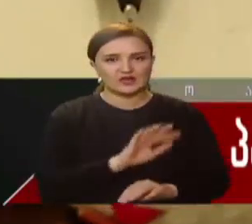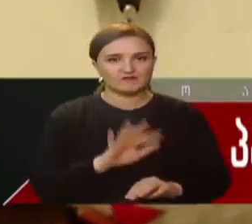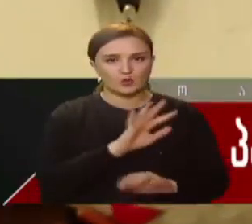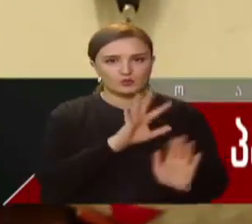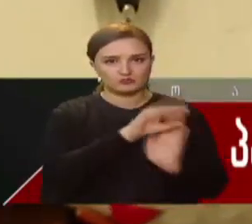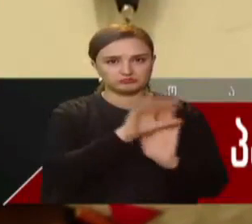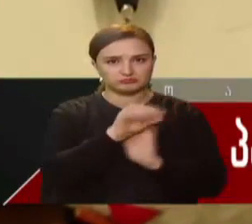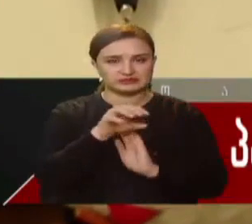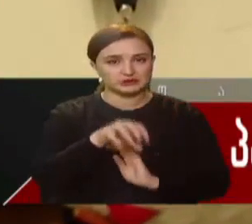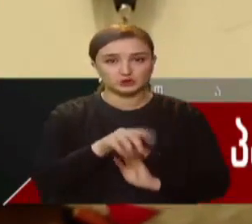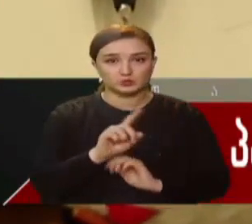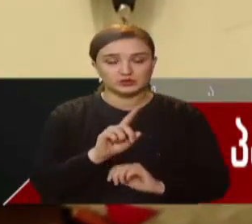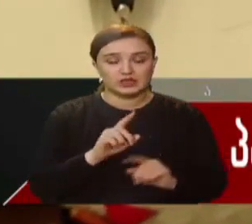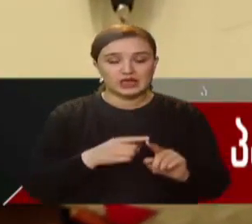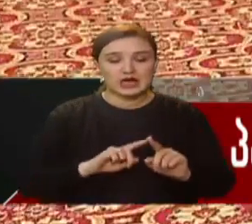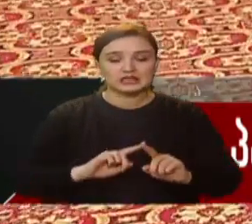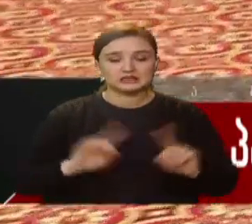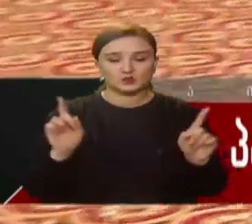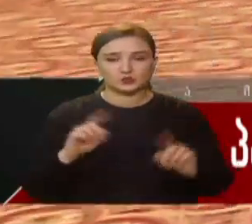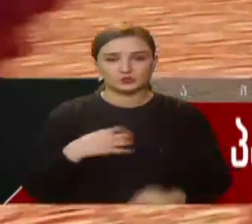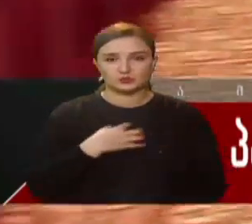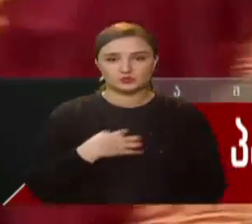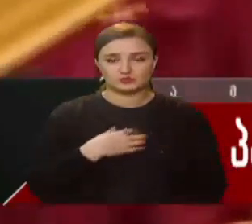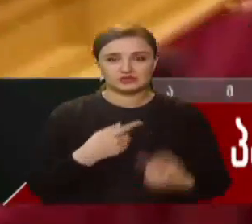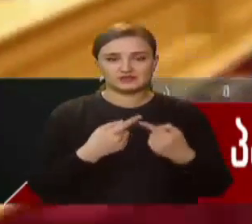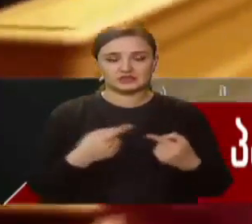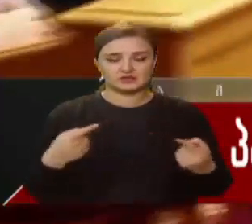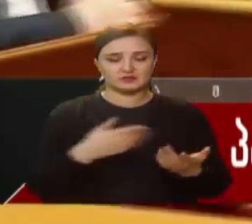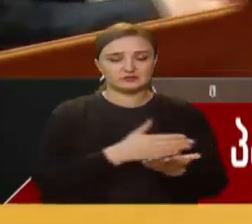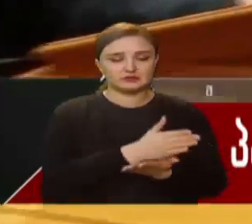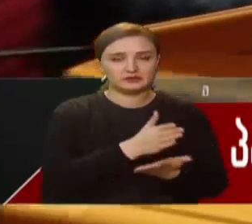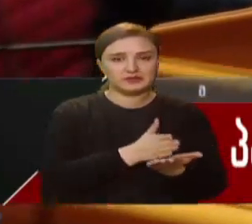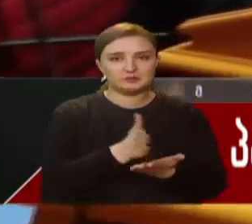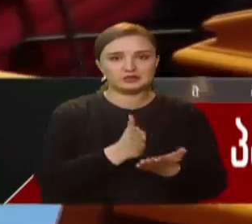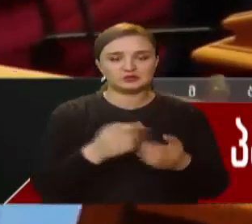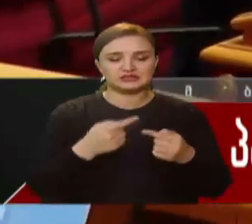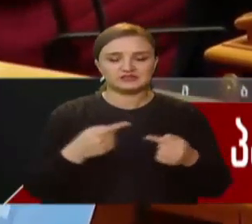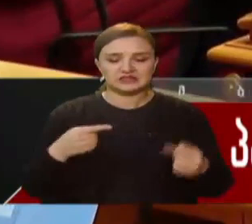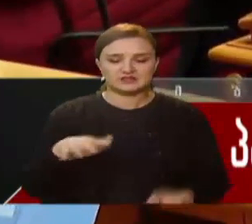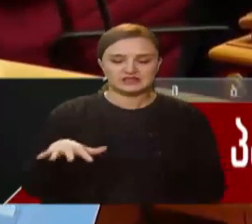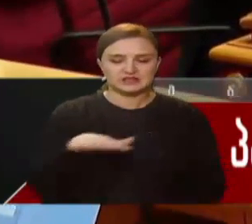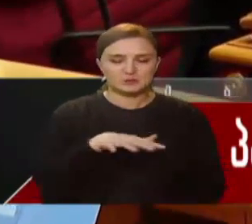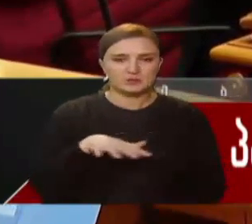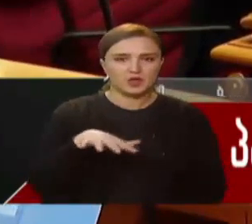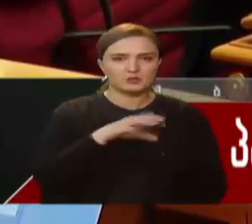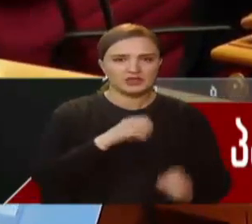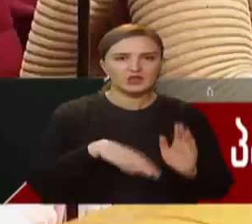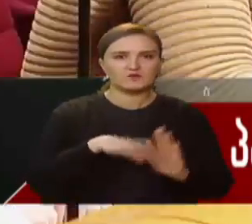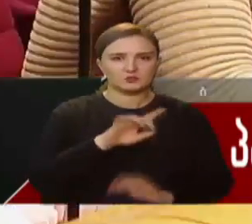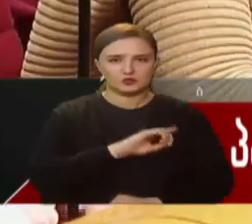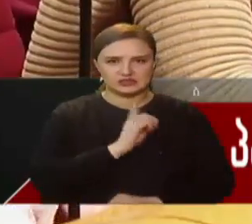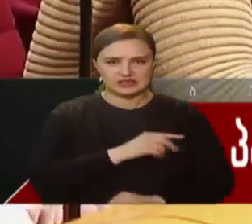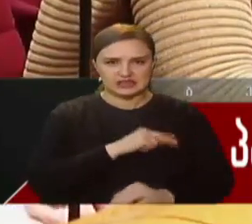aramed gansakutrebit mnishnolovania svada sva mimartulebit svada sva sferoebit gidro kidev upro mcidro